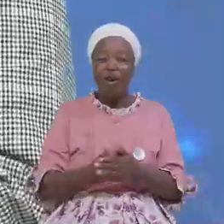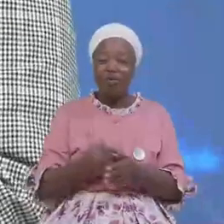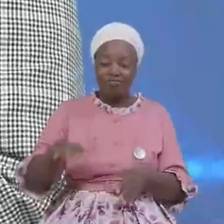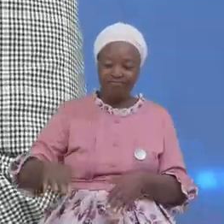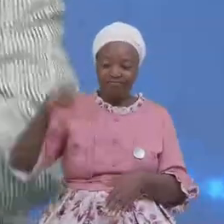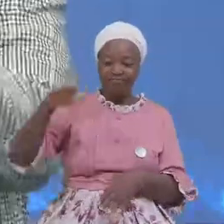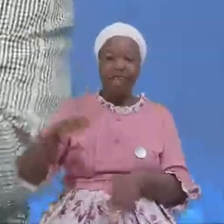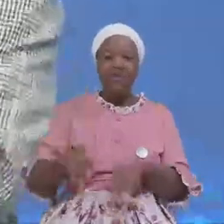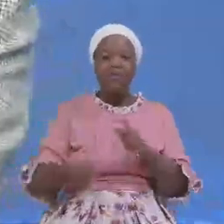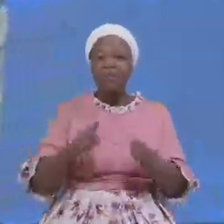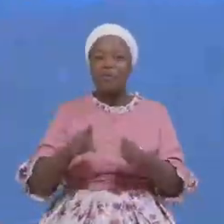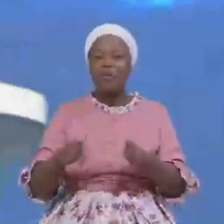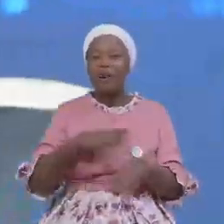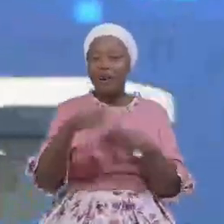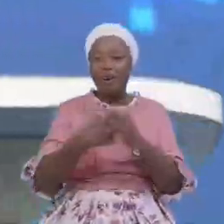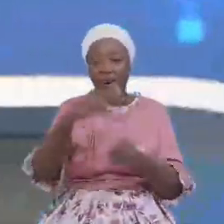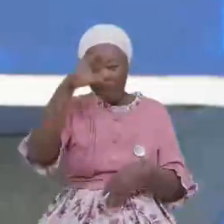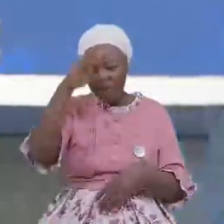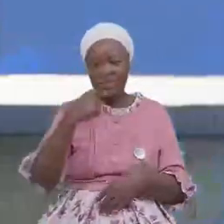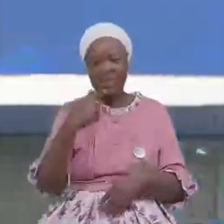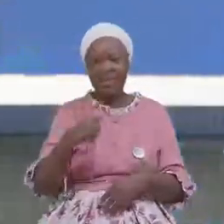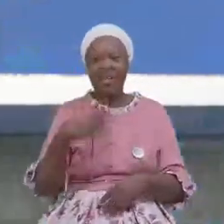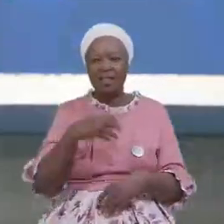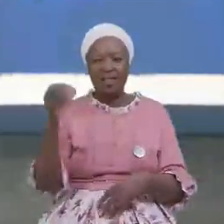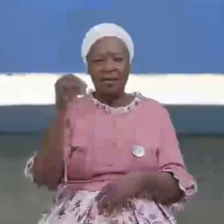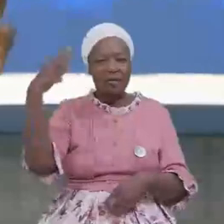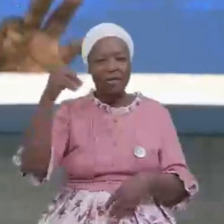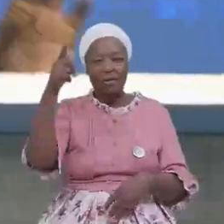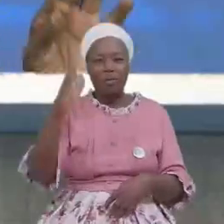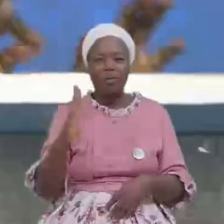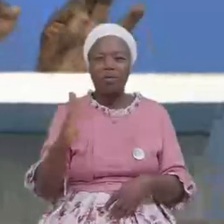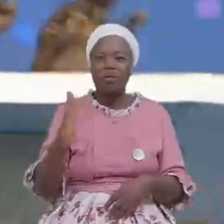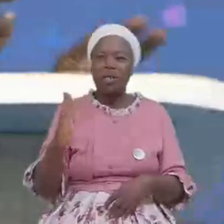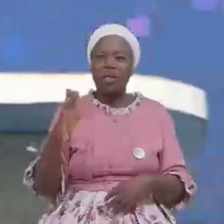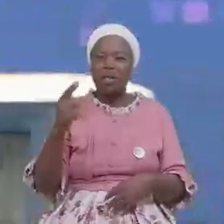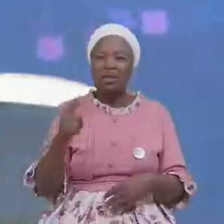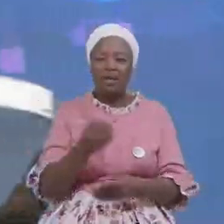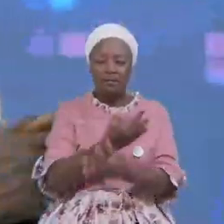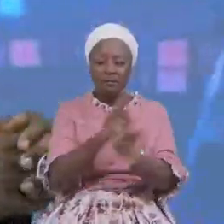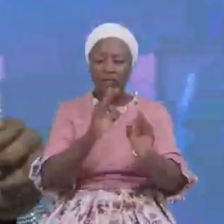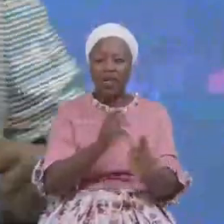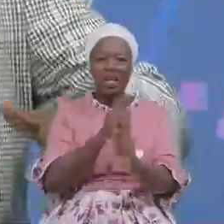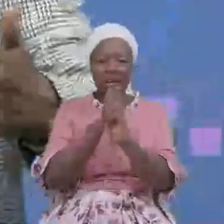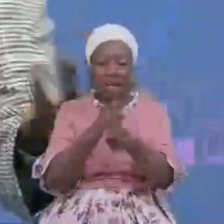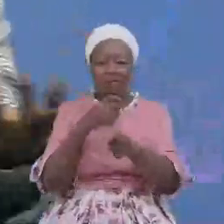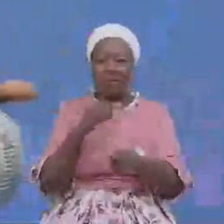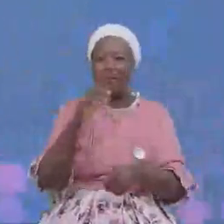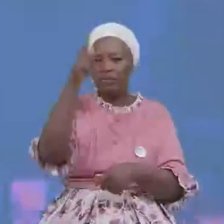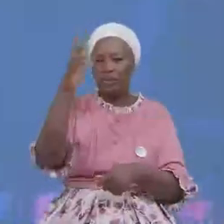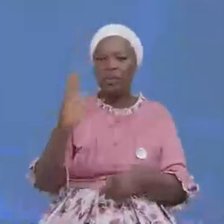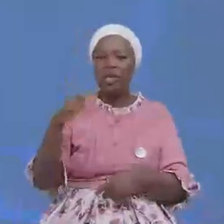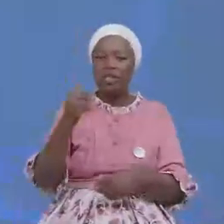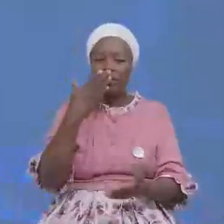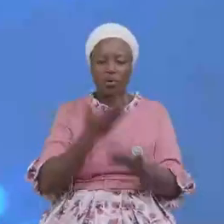âgée, tous les hommes. La grâce de Dieu, le don gratuit de Dieu, la